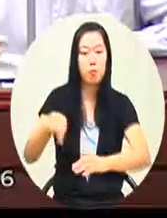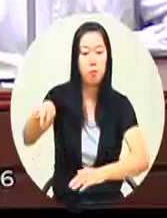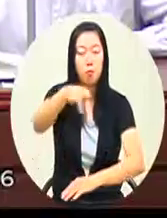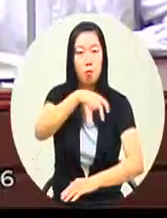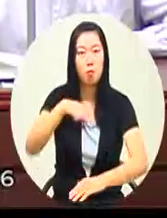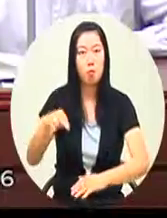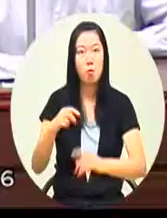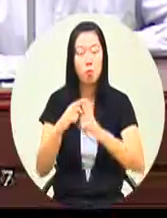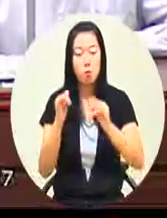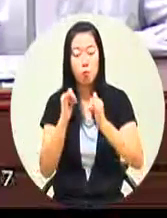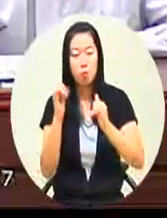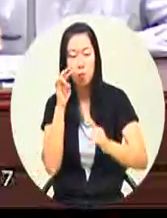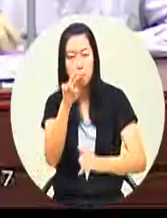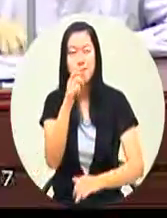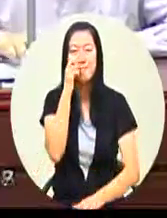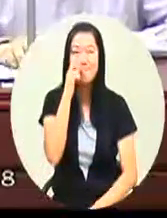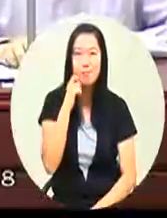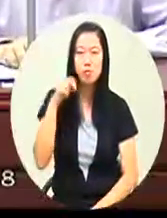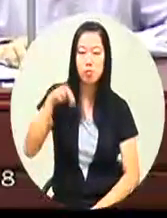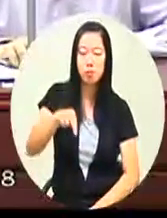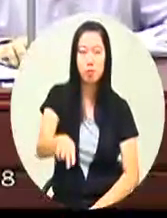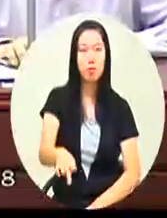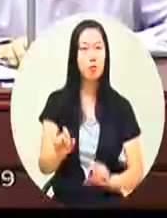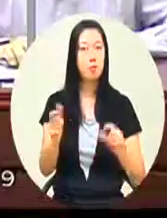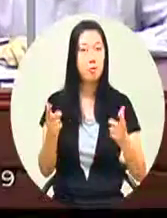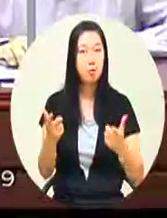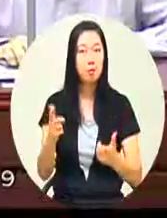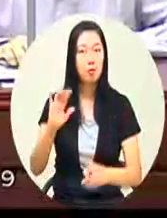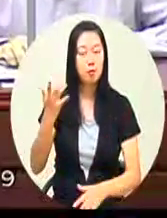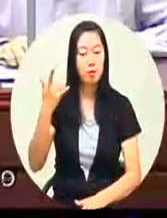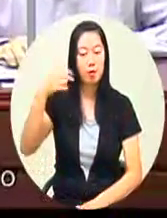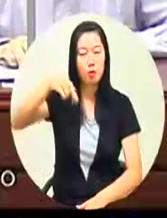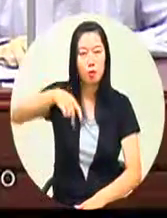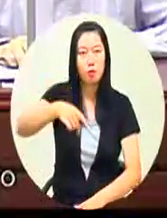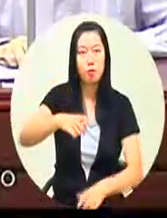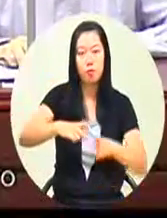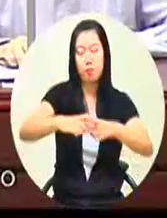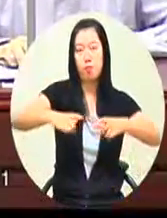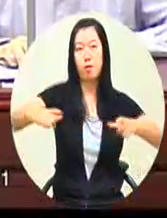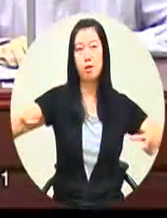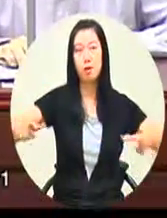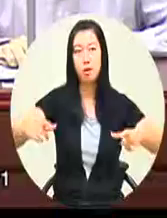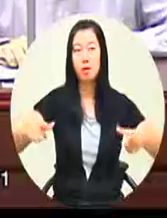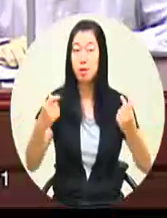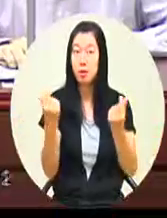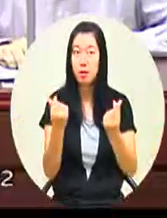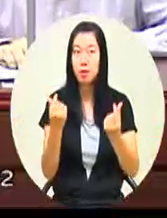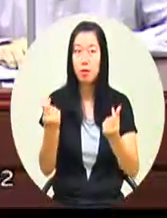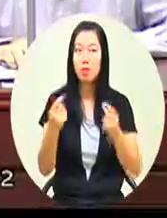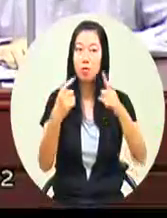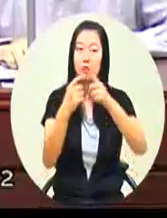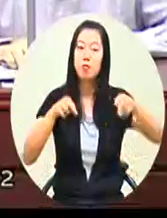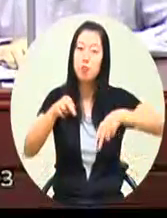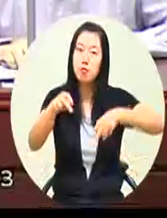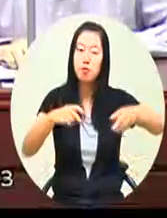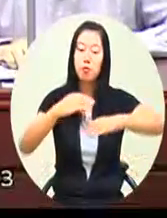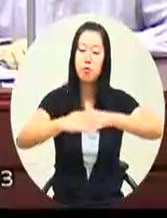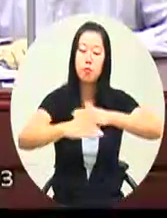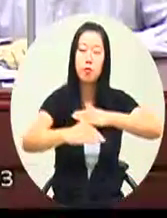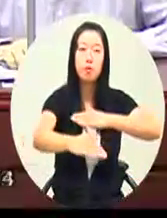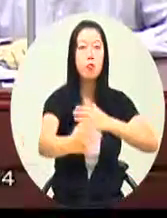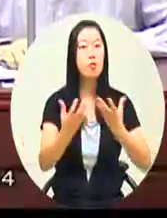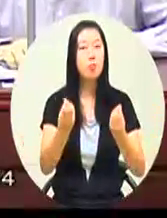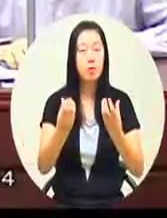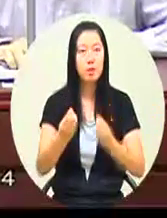说民众会很喜欢这样走下去。那下面也没有蛮大的一个像人行步道等等可以下去休